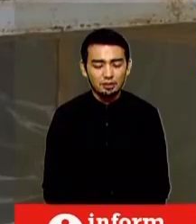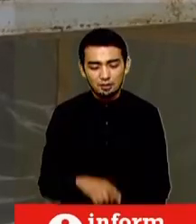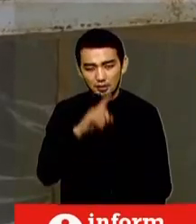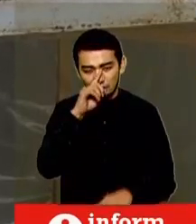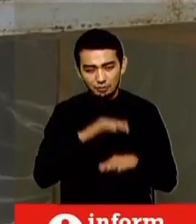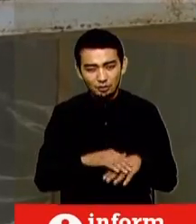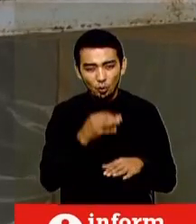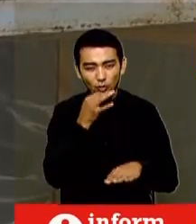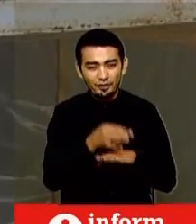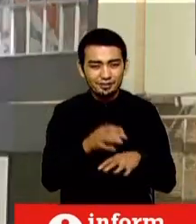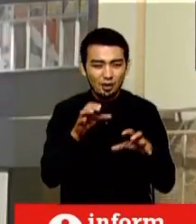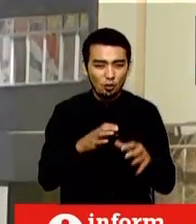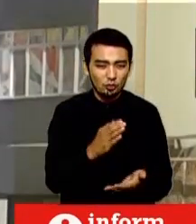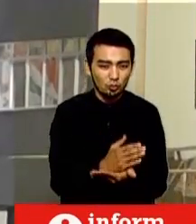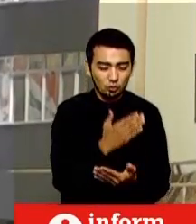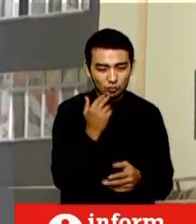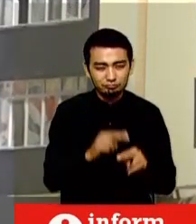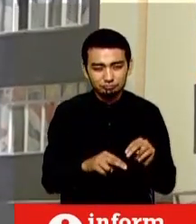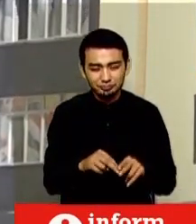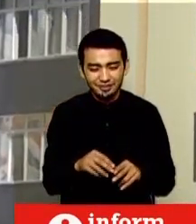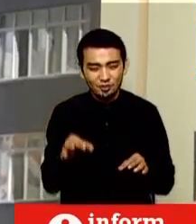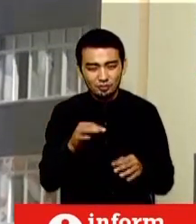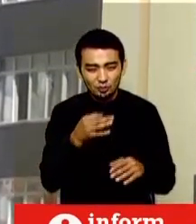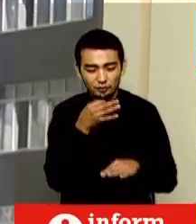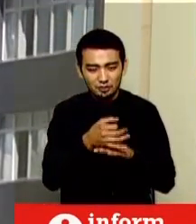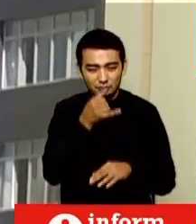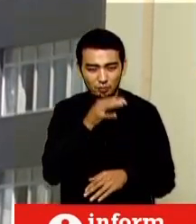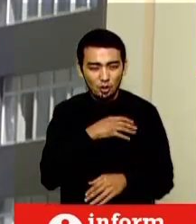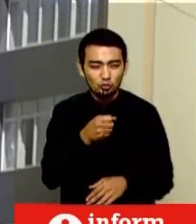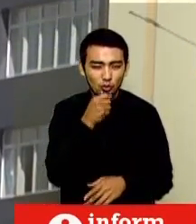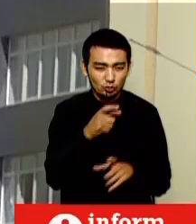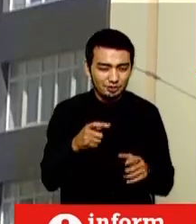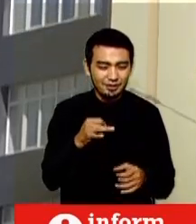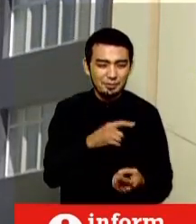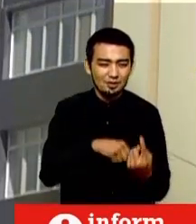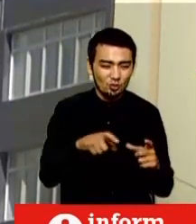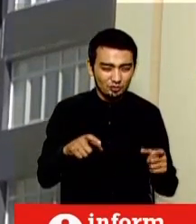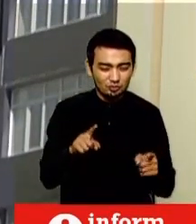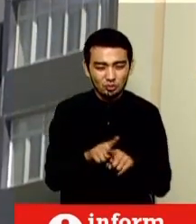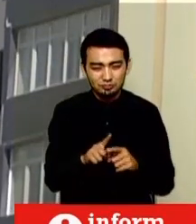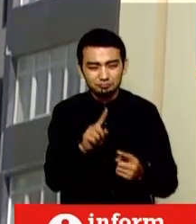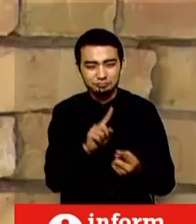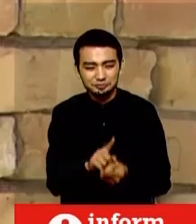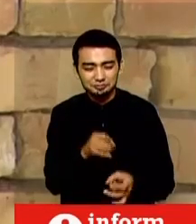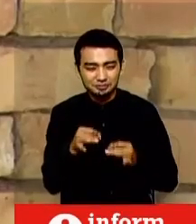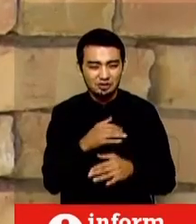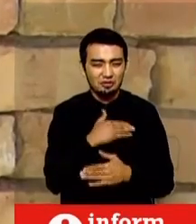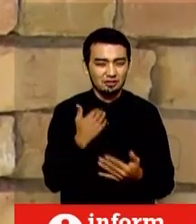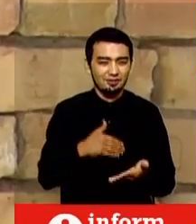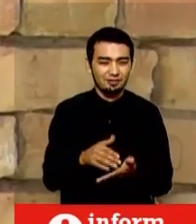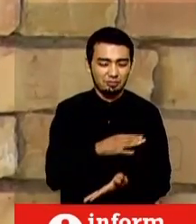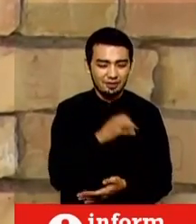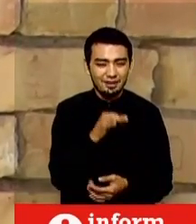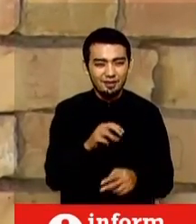акимате ответить законно ли строение не смогли. Общаться с журналистами не захотели и подрядчики. Эксперты строительной отрасли говорят,